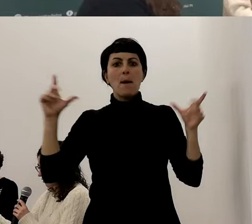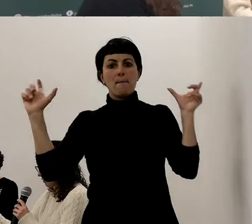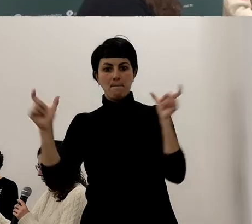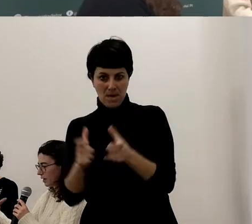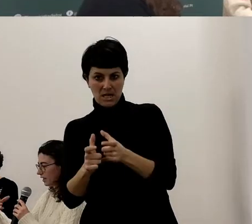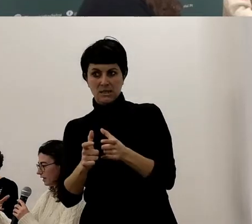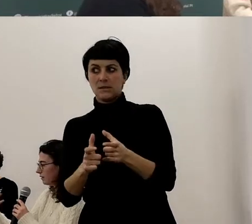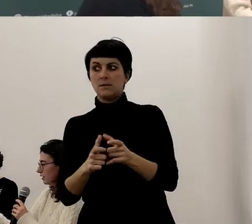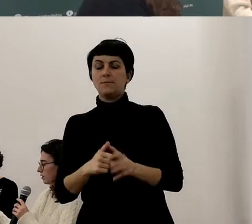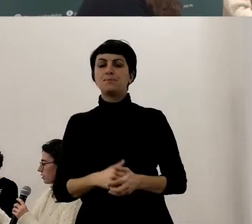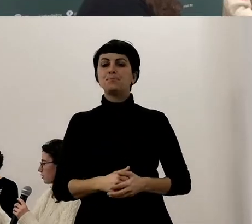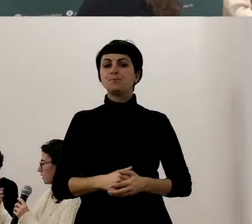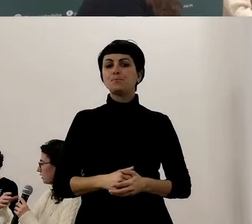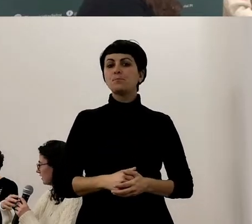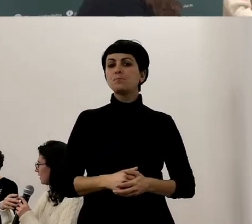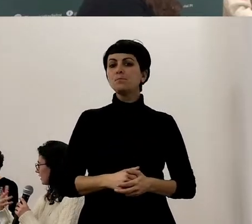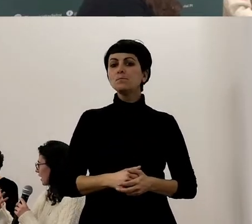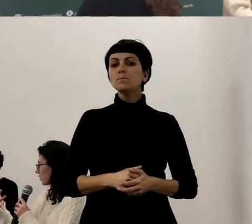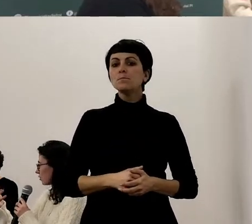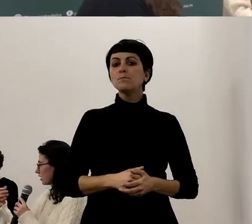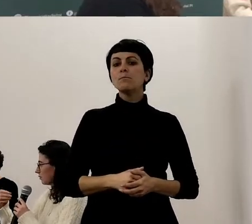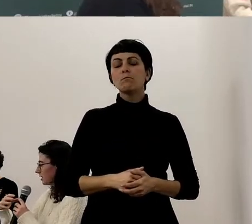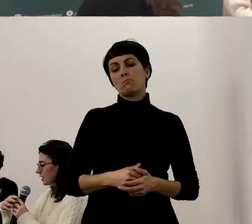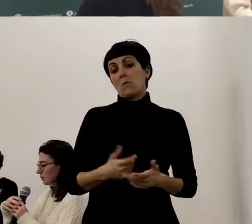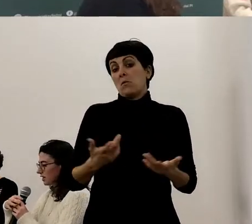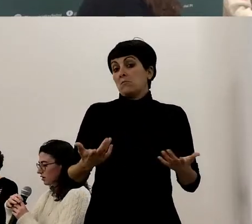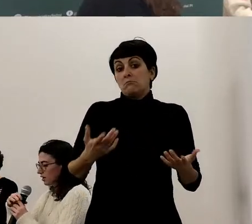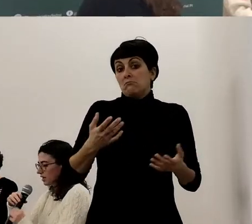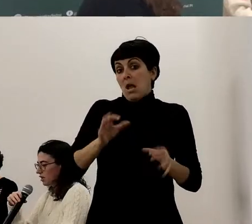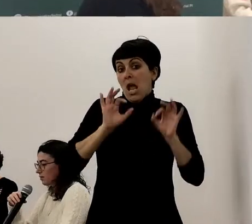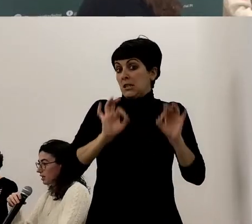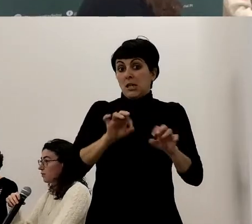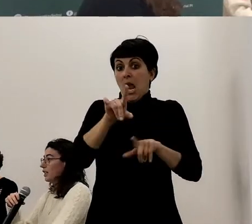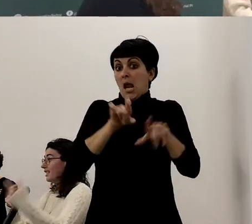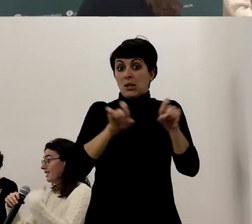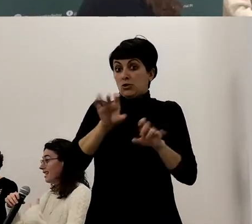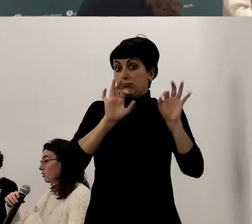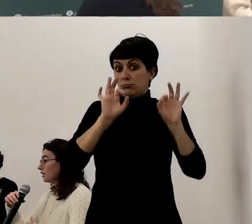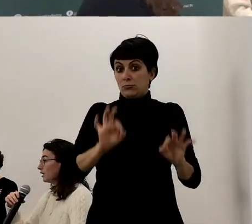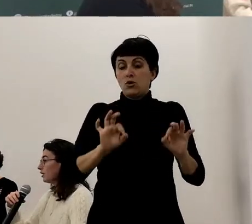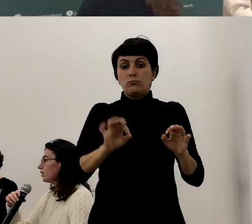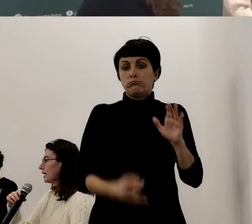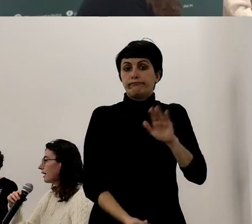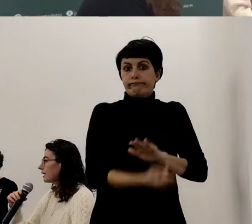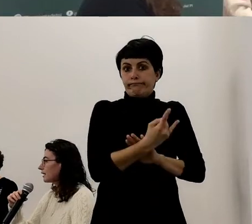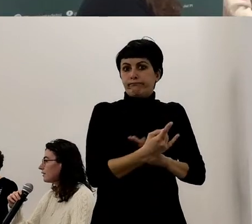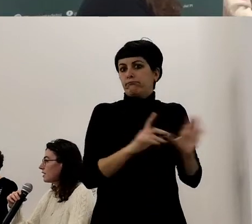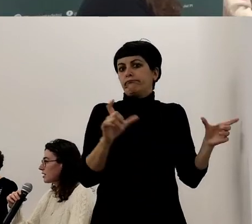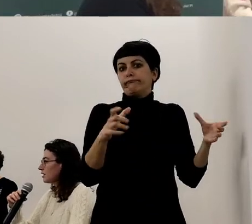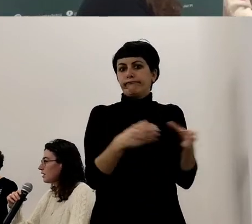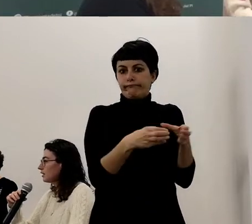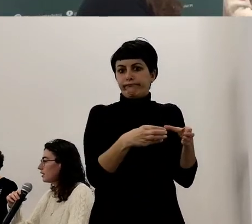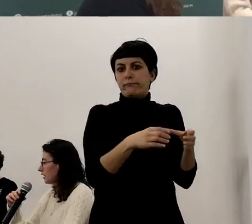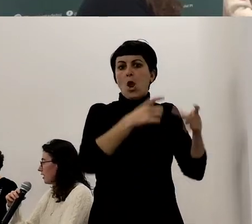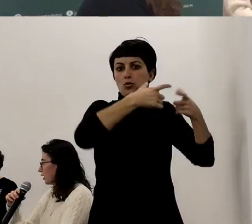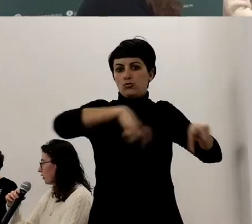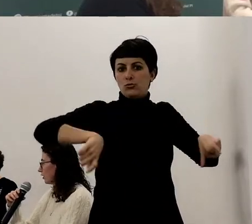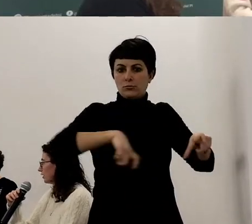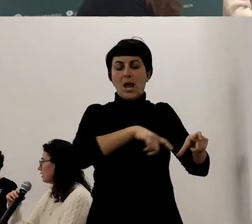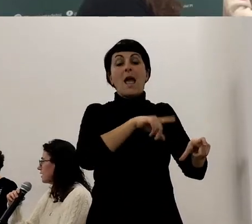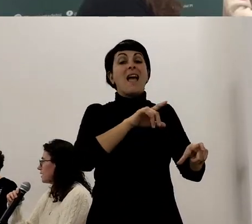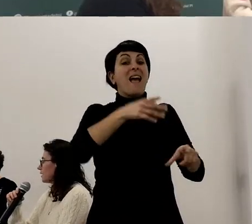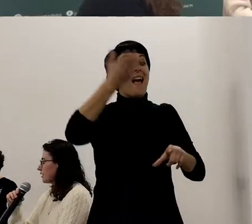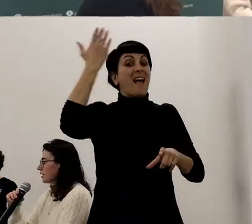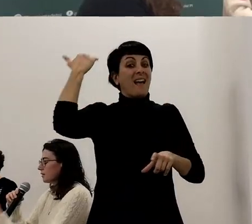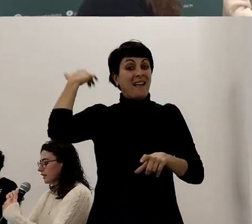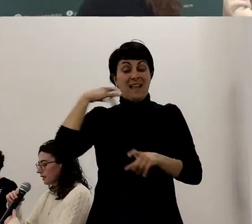gent vinculant i em diu, ostres, però mira, ha sortit més dones que homes. Però ara ja la junta anterior ja el càrrec de vicepresidenta ja era una